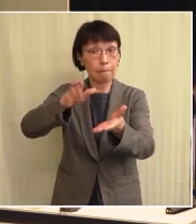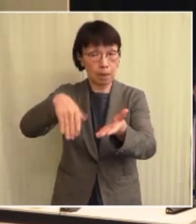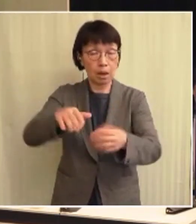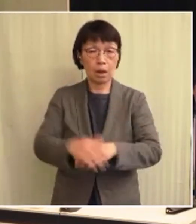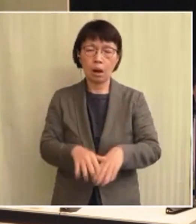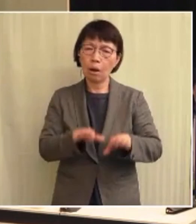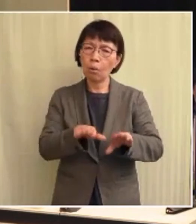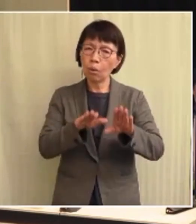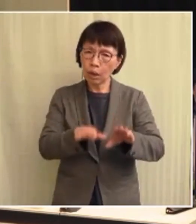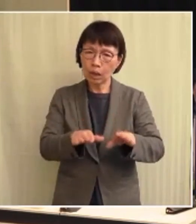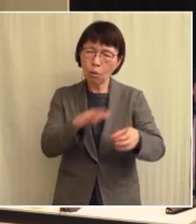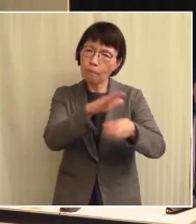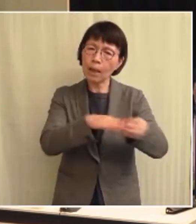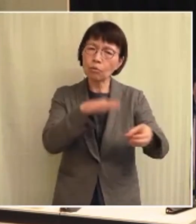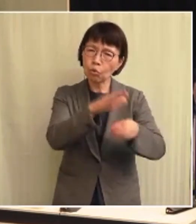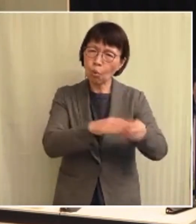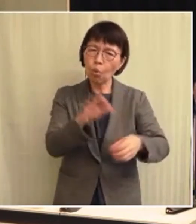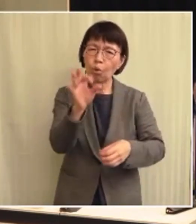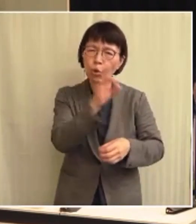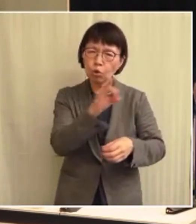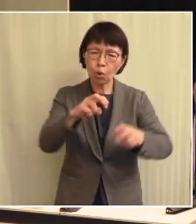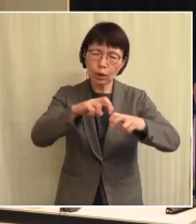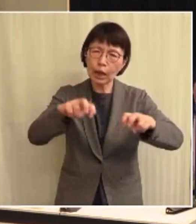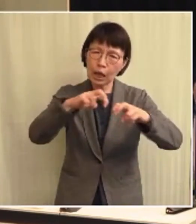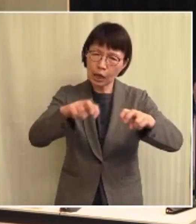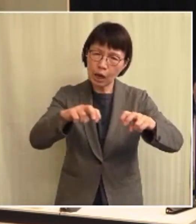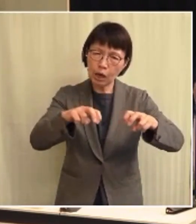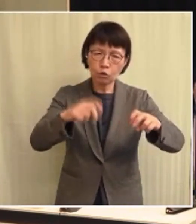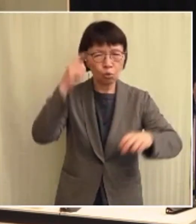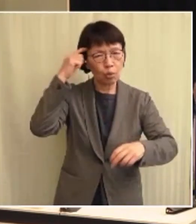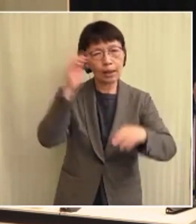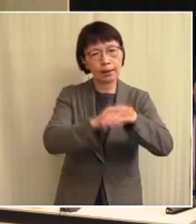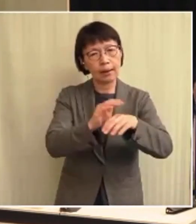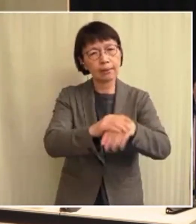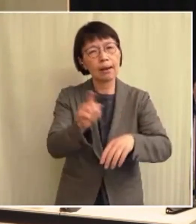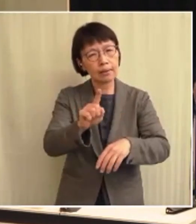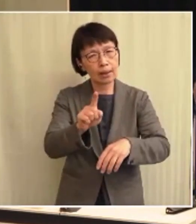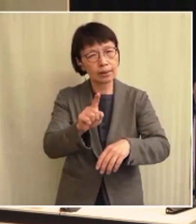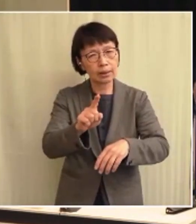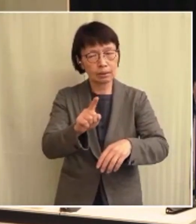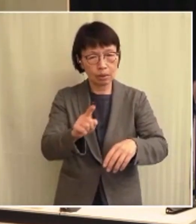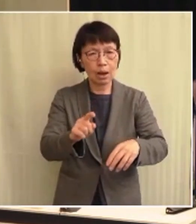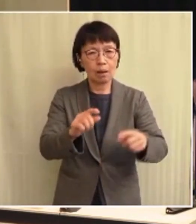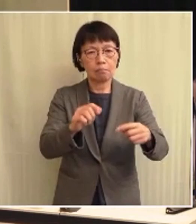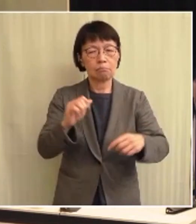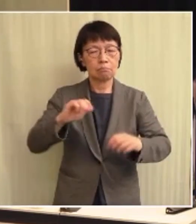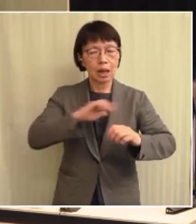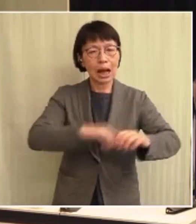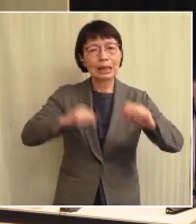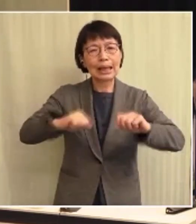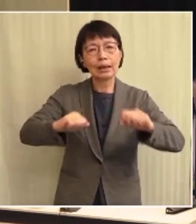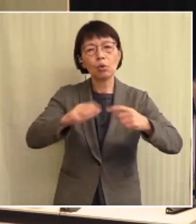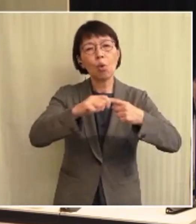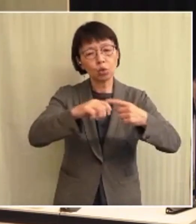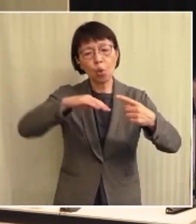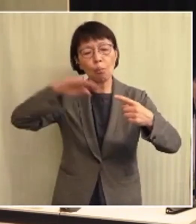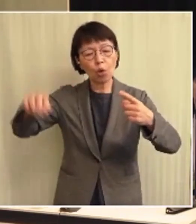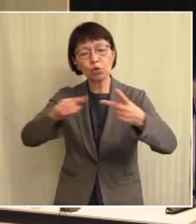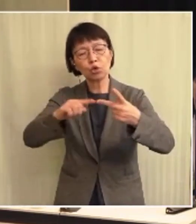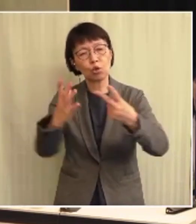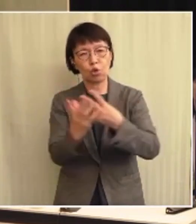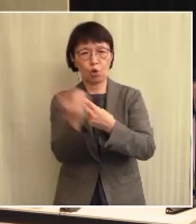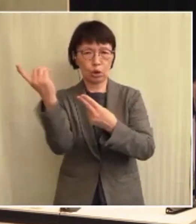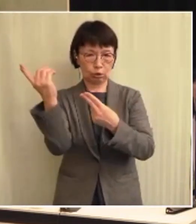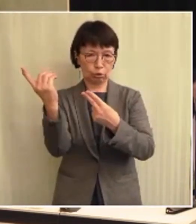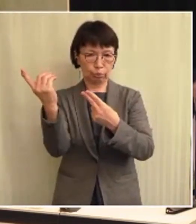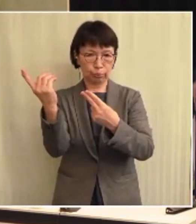り、今般のこの弁当の商品開発のコンセプトは、健康とボリュームの両立ということでした。で、